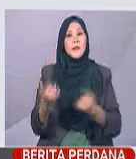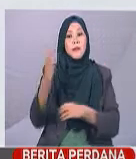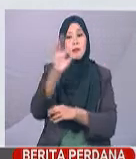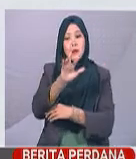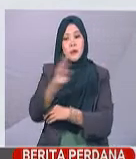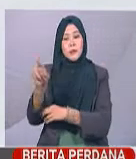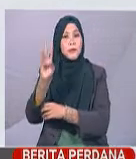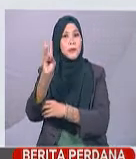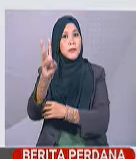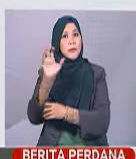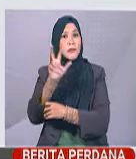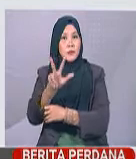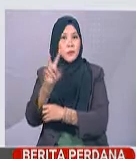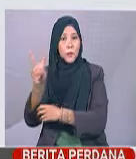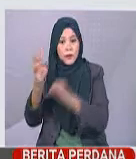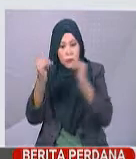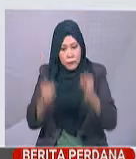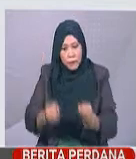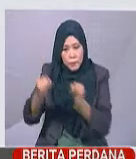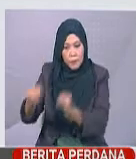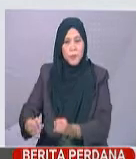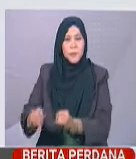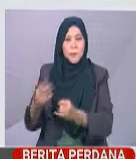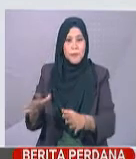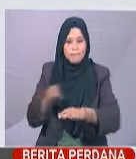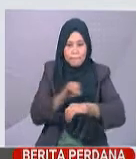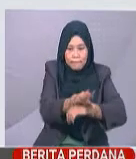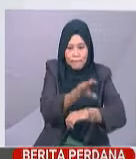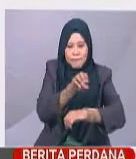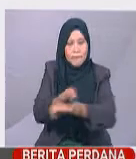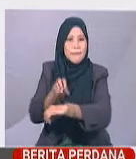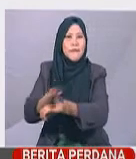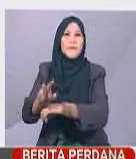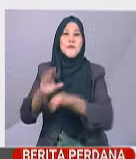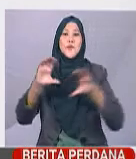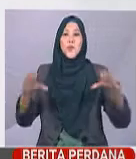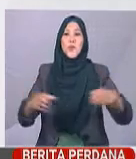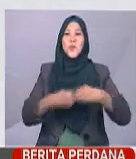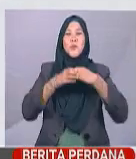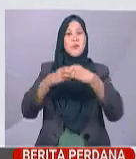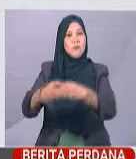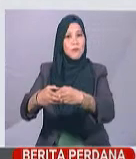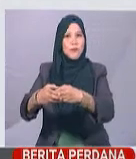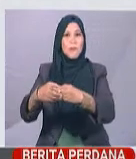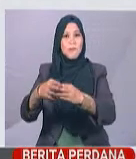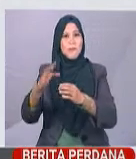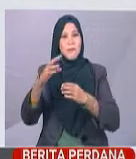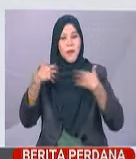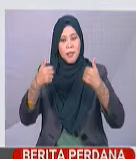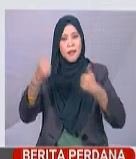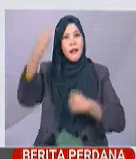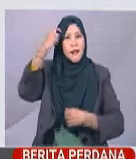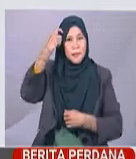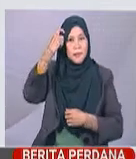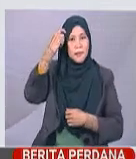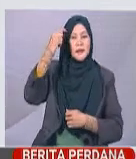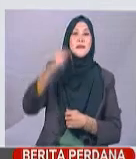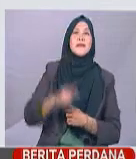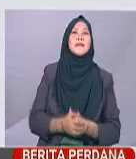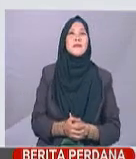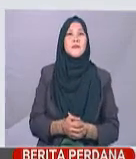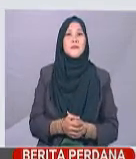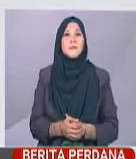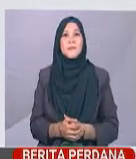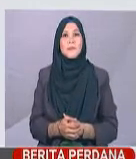itu 5632 individu sudah diberi kaus link oleh pasukan mental health social support mhz vs